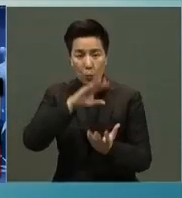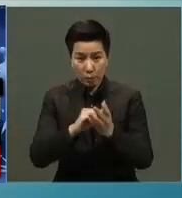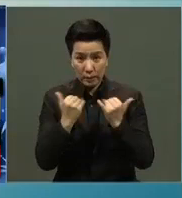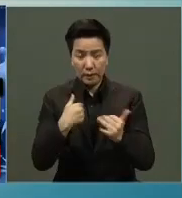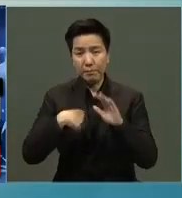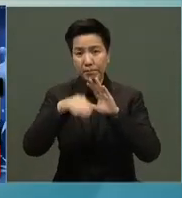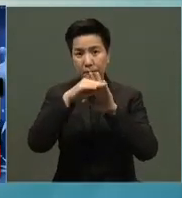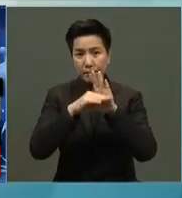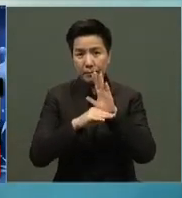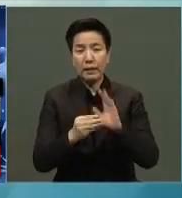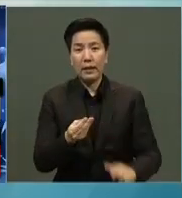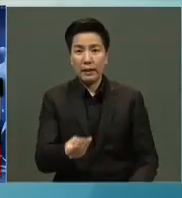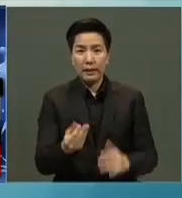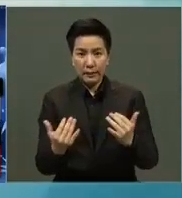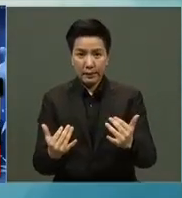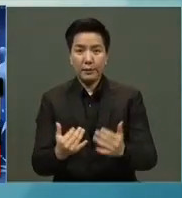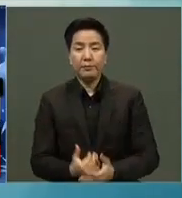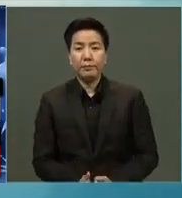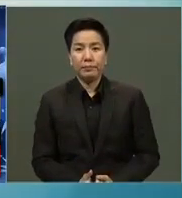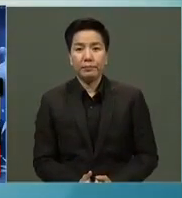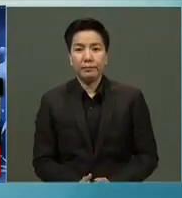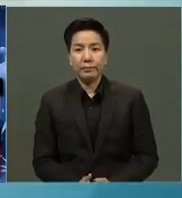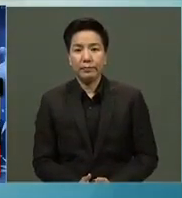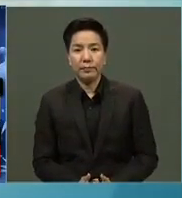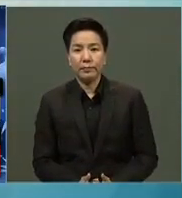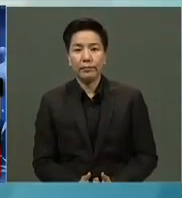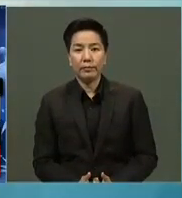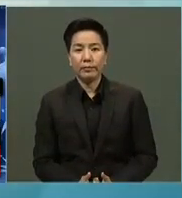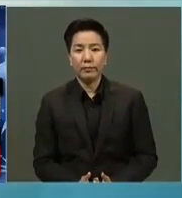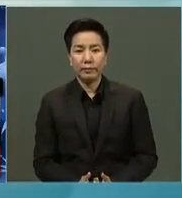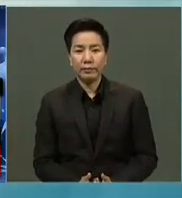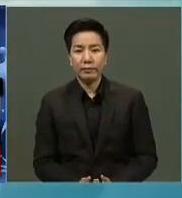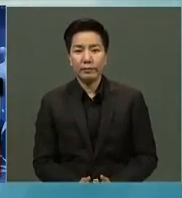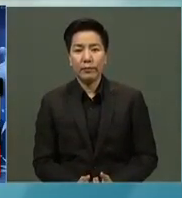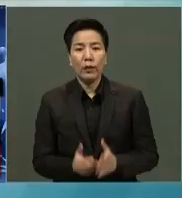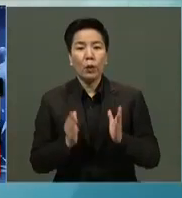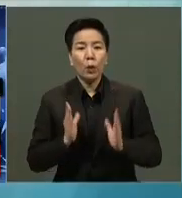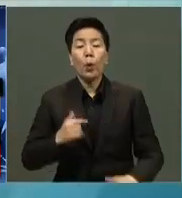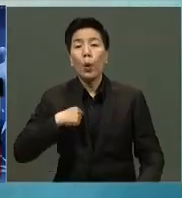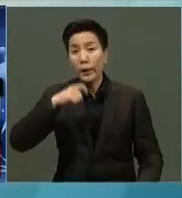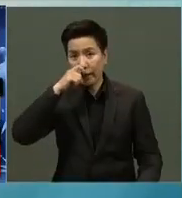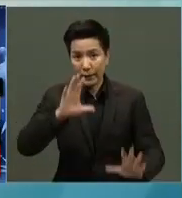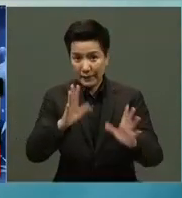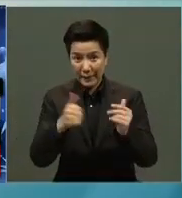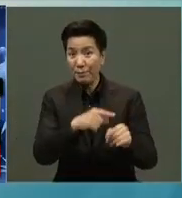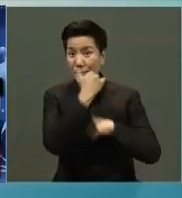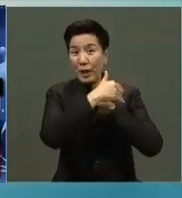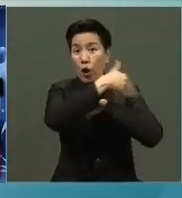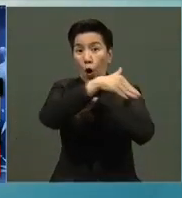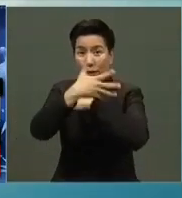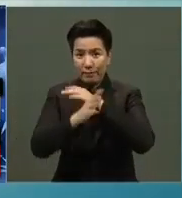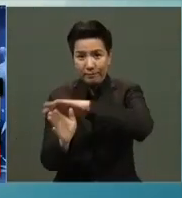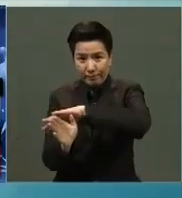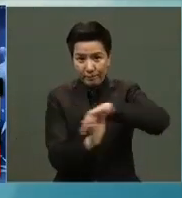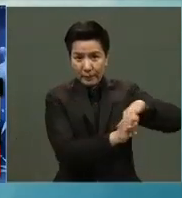มาแล้วลำดับลงมานะครับมาดูว่าแล้วคนไทยล่ะที่เดินทางกลับมาจากต่าง